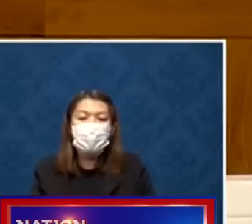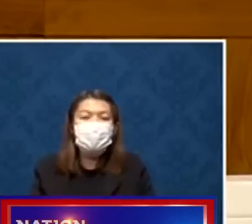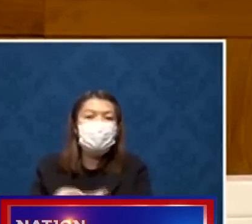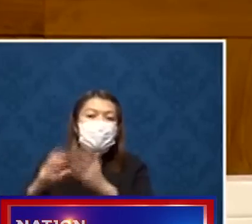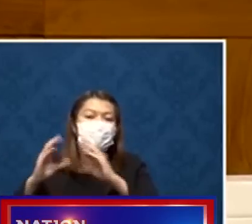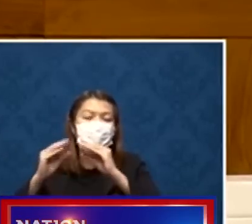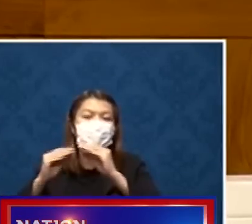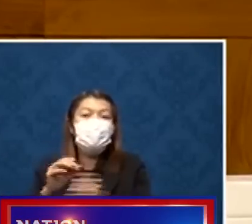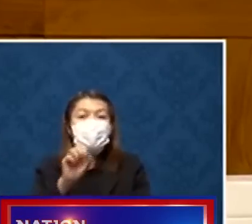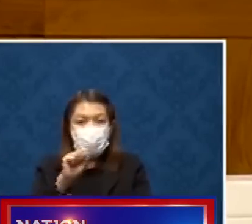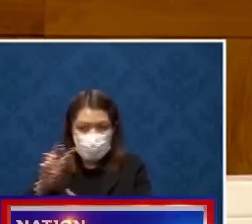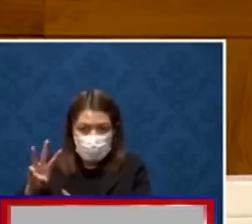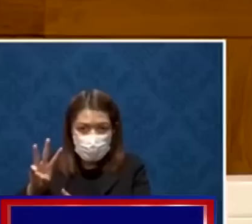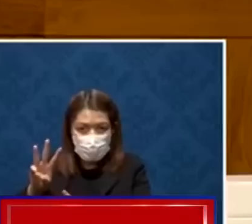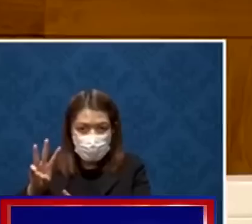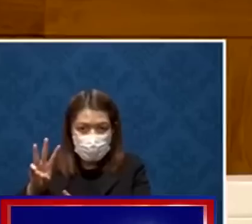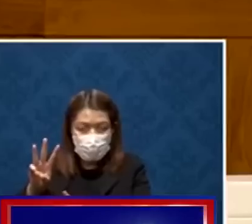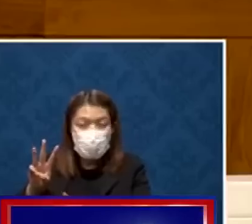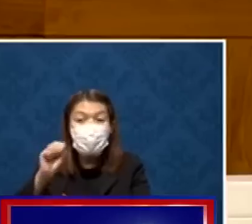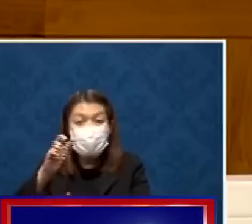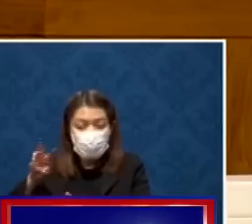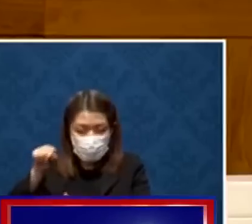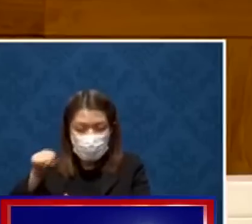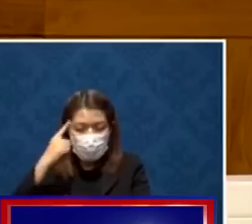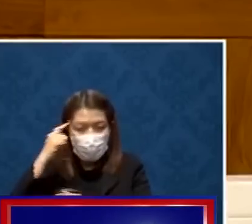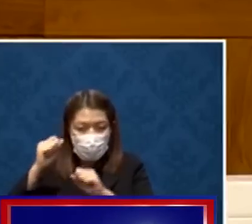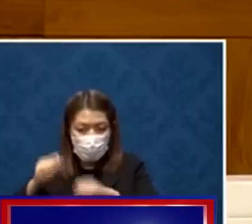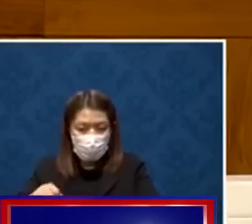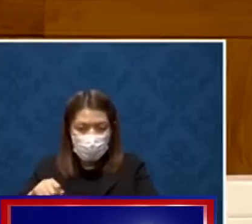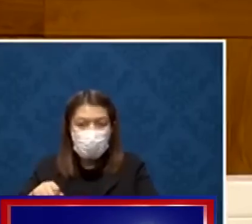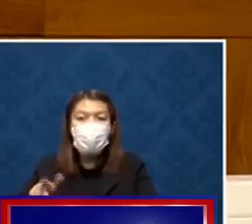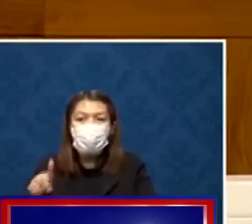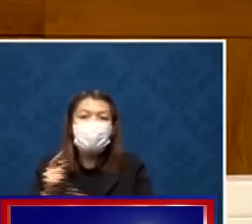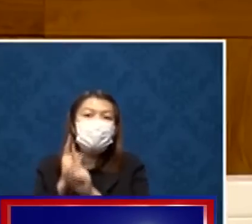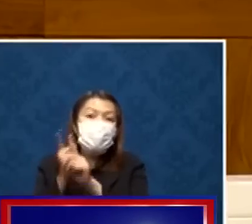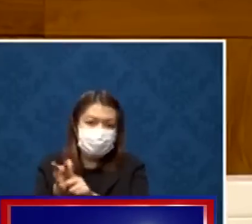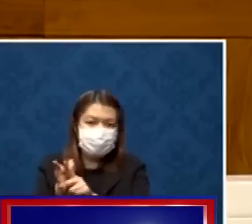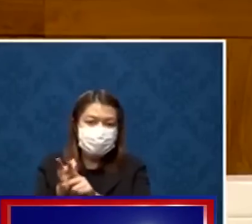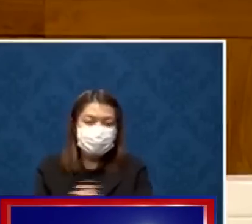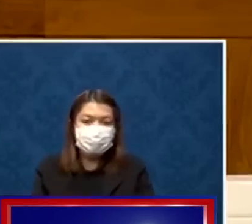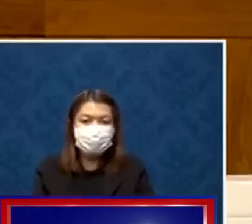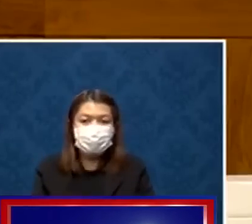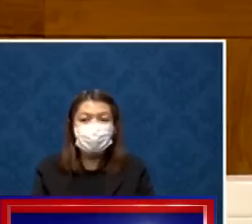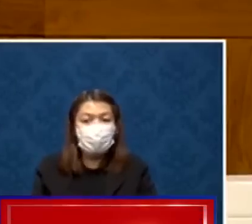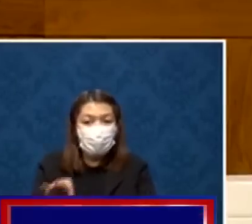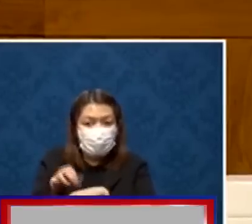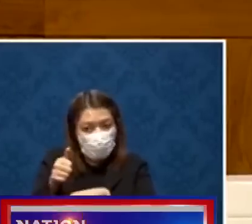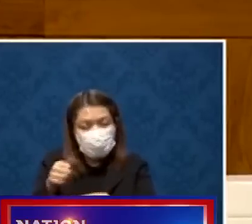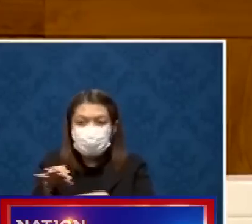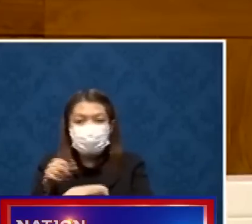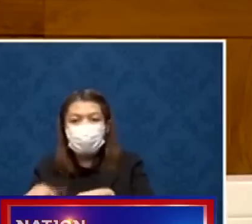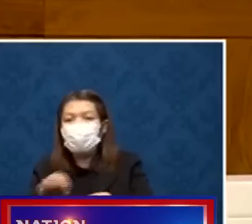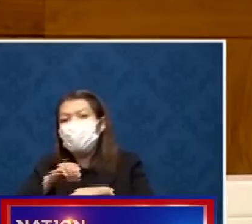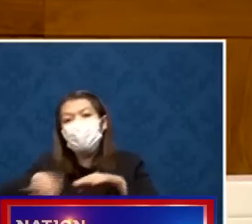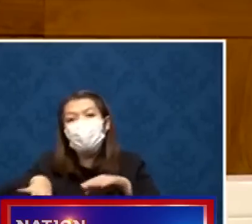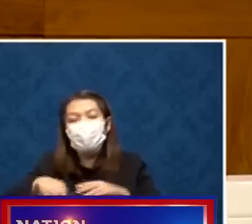ใหญ่วุฒิสภาเมื่อที่ประชุมใหญ่วุฒิสภามีมติประการใดก็จะเป็นไปตามนั้นคือถ้าให้ตั้งก็ตั้งถ้าไม่ให้ตั้งก็ต